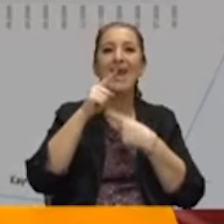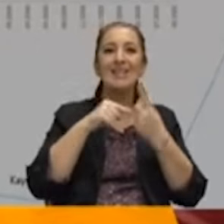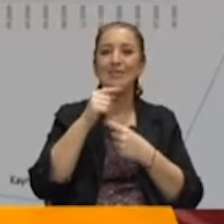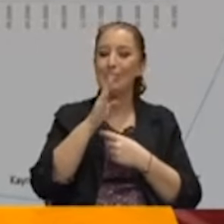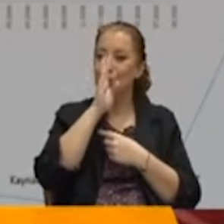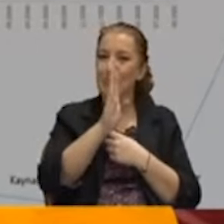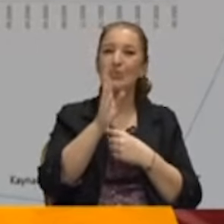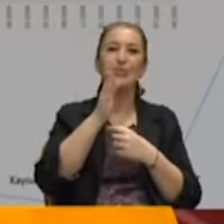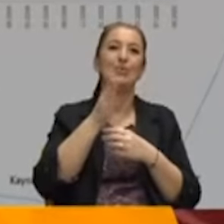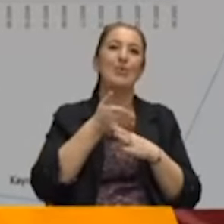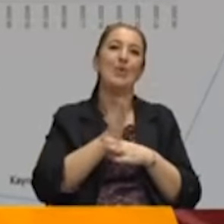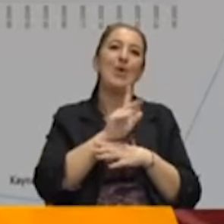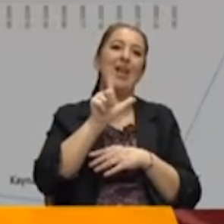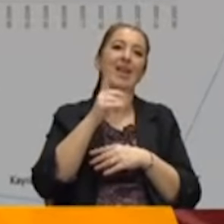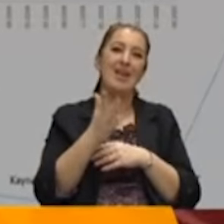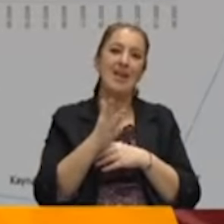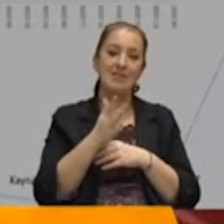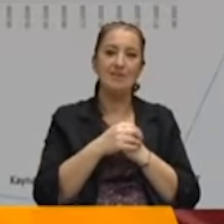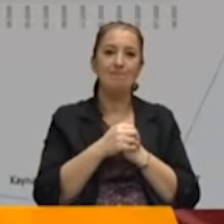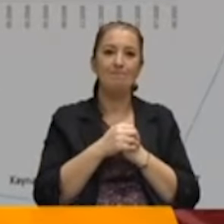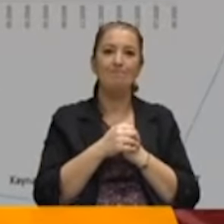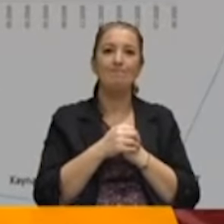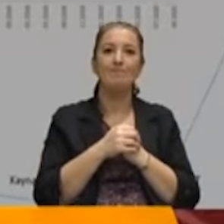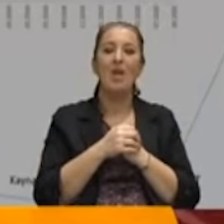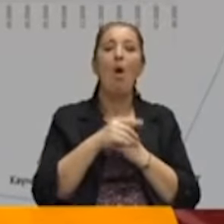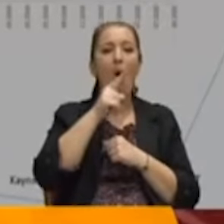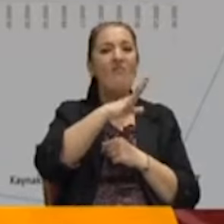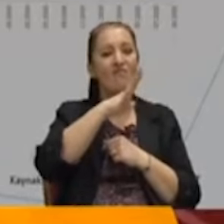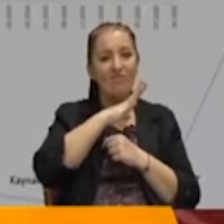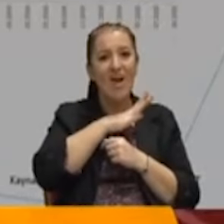liyakat. Liyakat varsa güveni sağlarsınız.